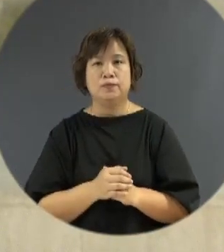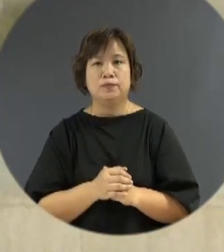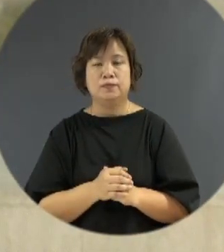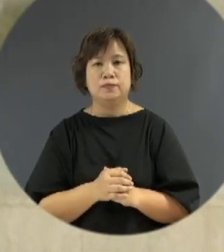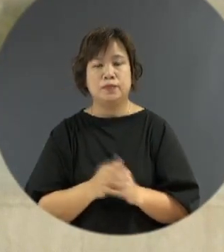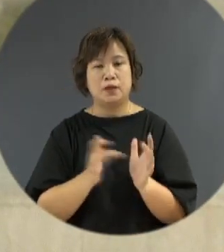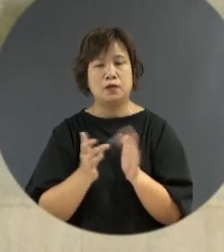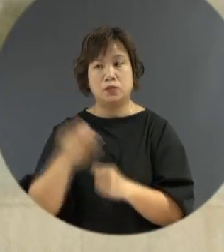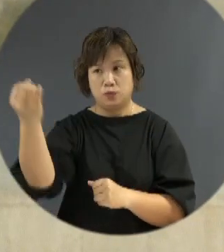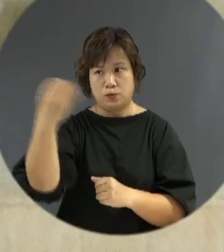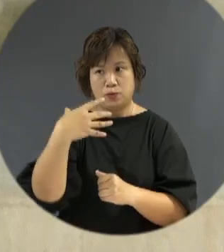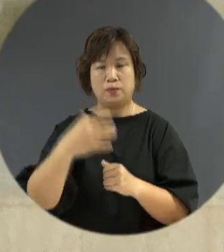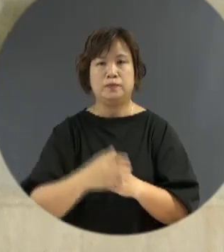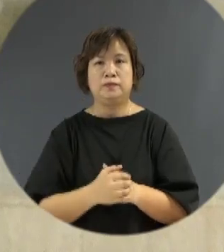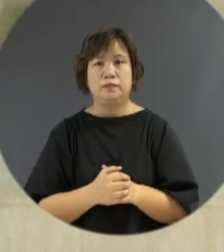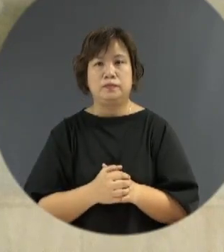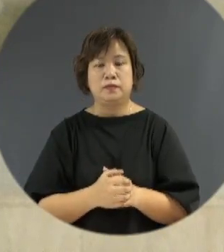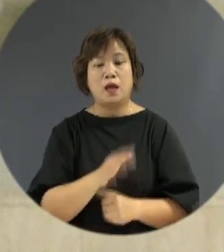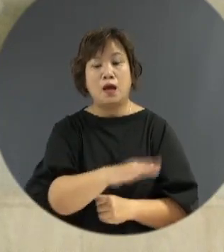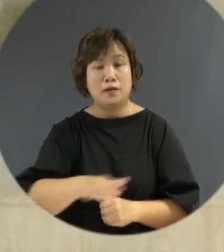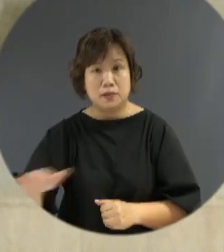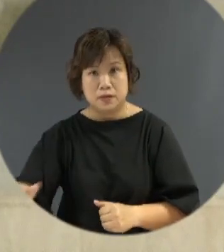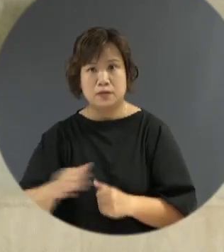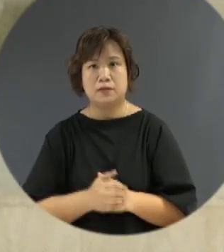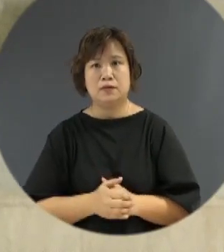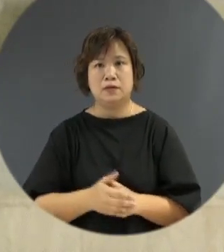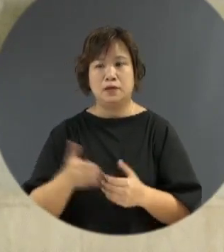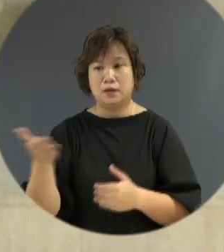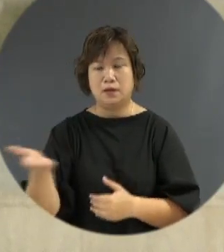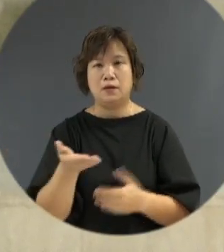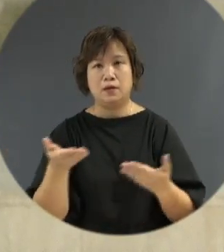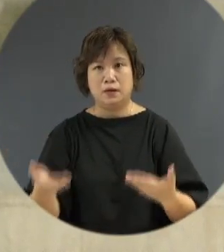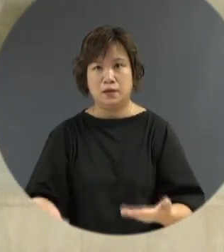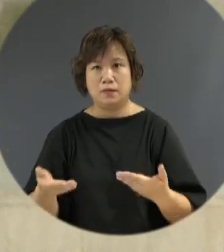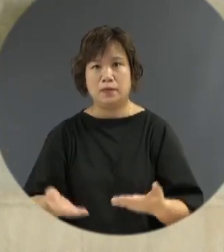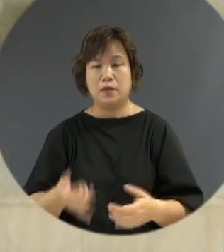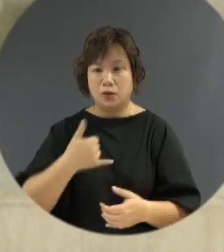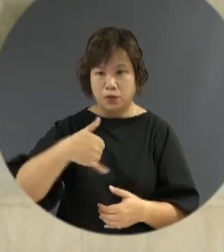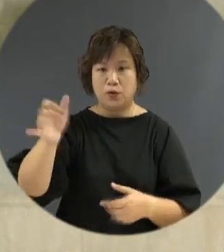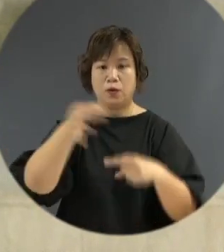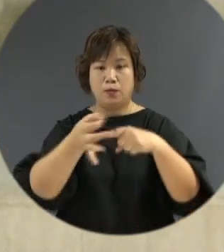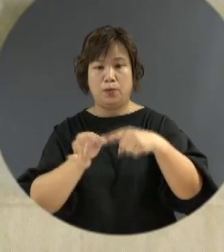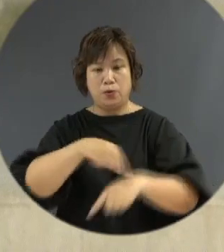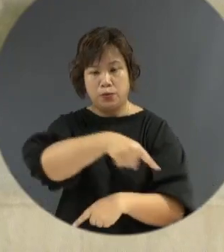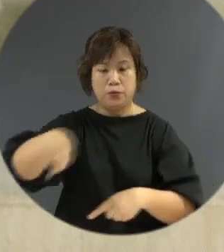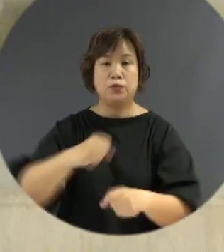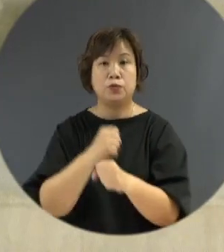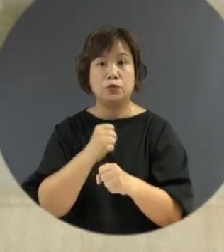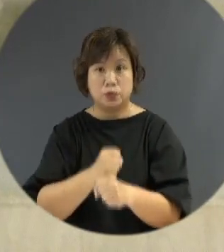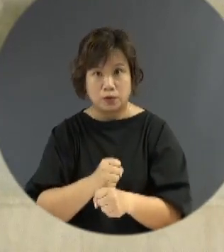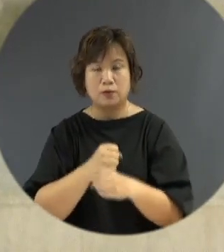稣亦都对我们这样说，孩子，你今日到葡萄园里去工作吧。